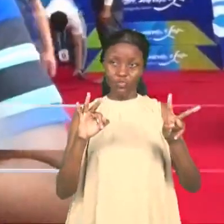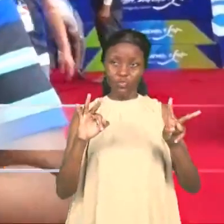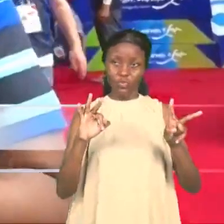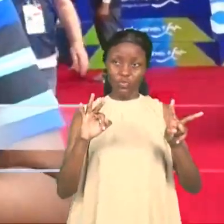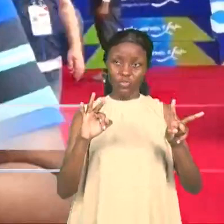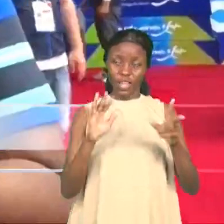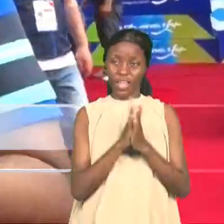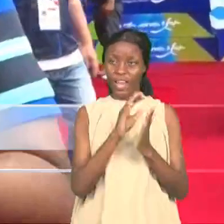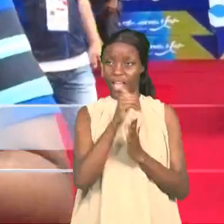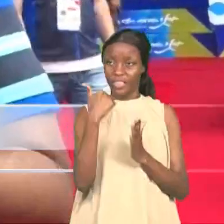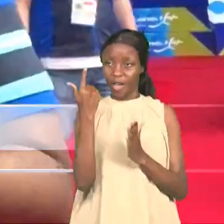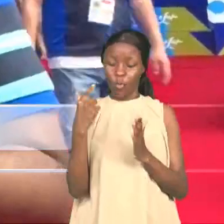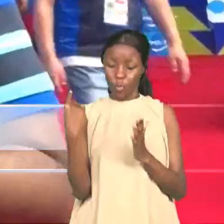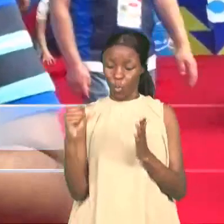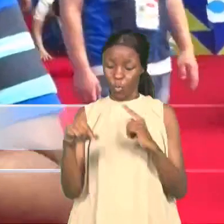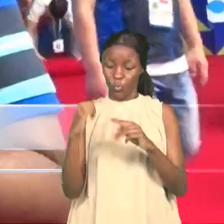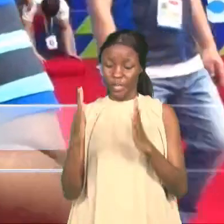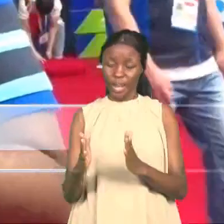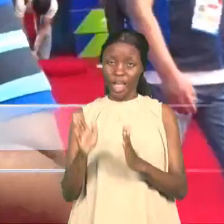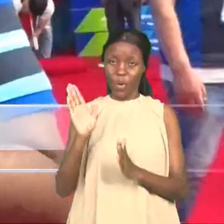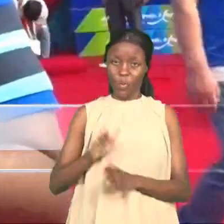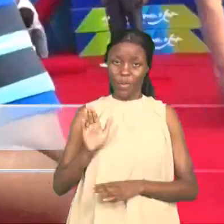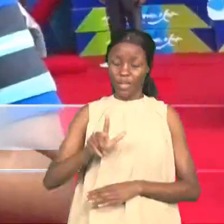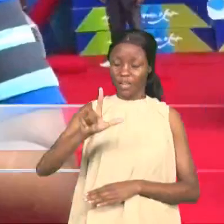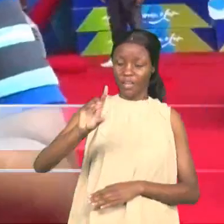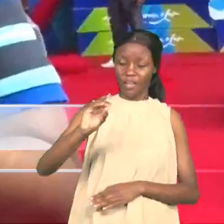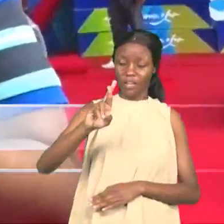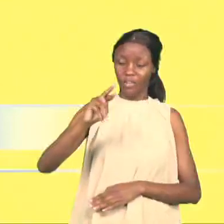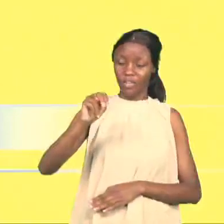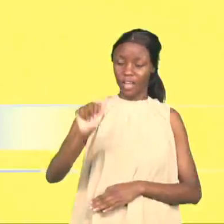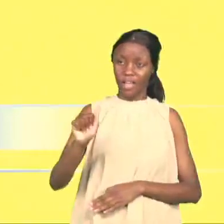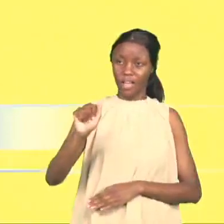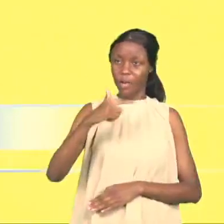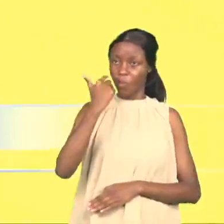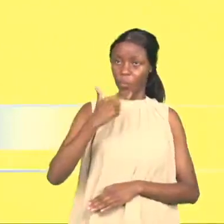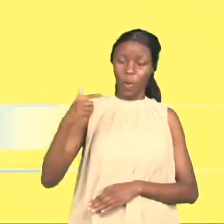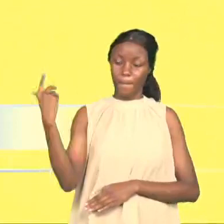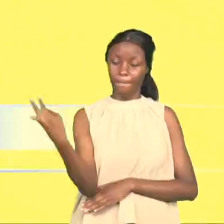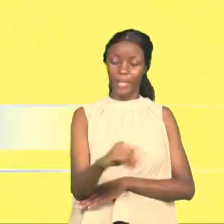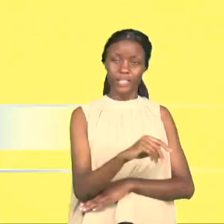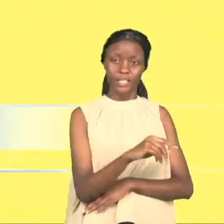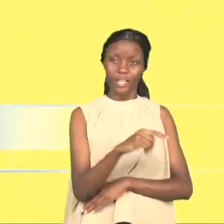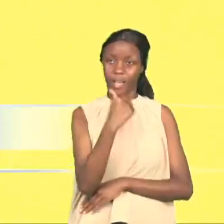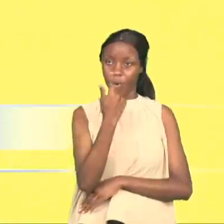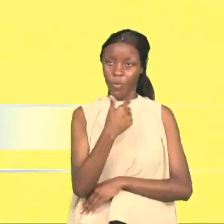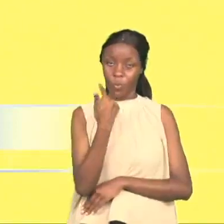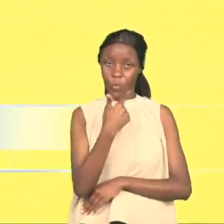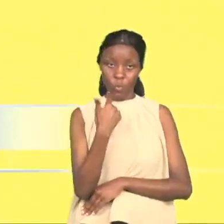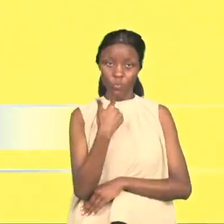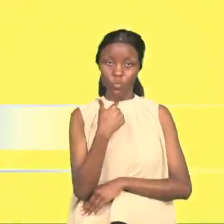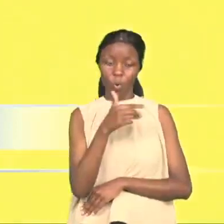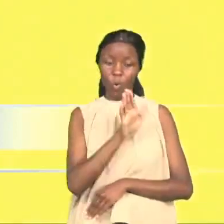Mkorea. Mwingine aliyoshinda dhahabu ni dada Lona Apio Abiero, ambaye alimbwaga chini Natakan